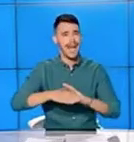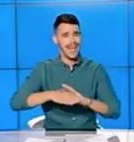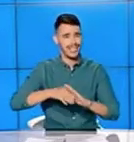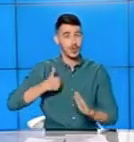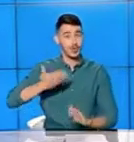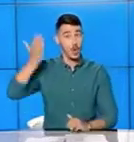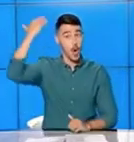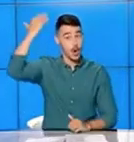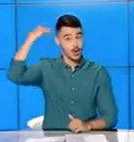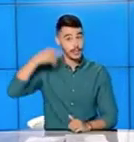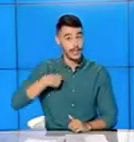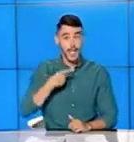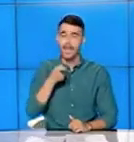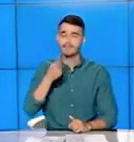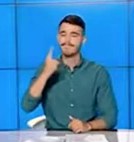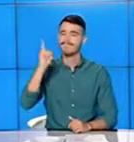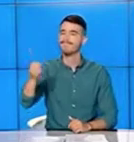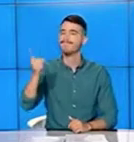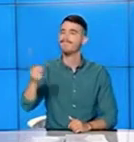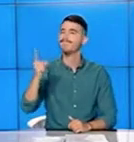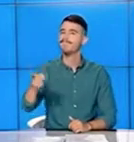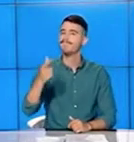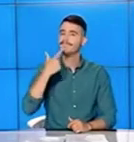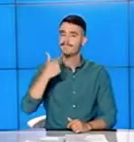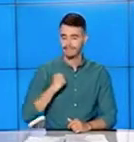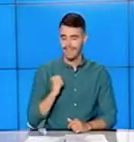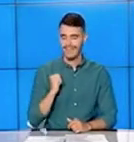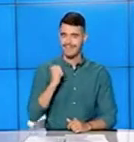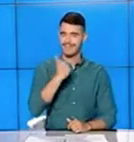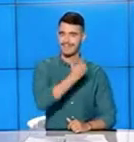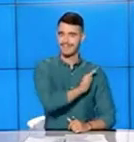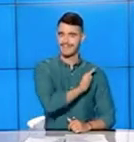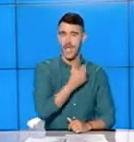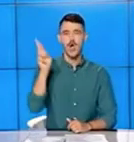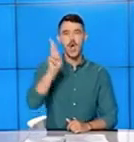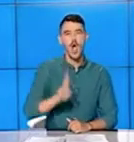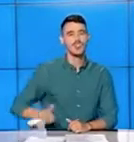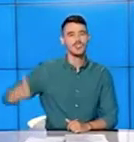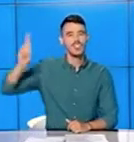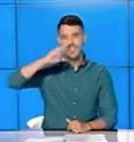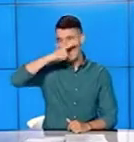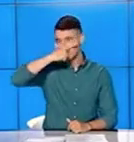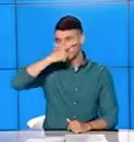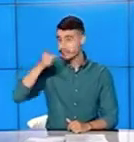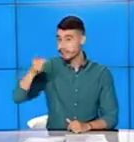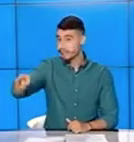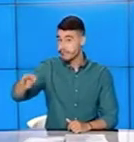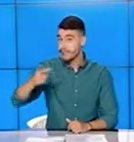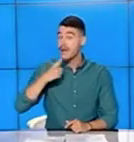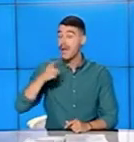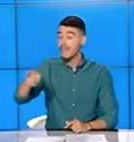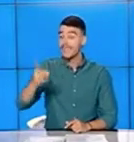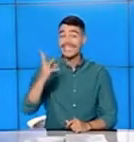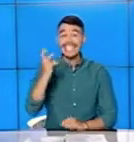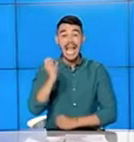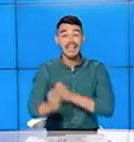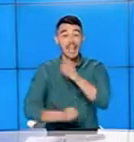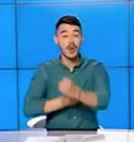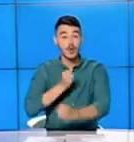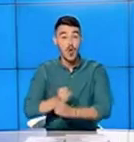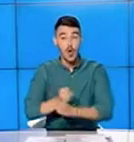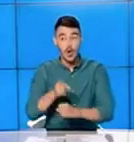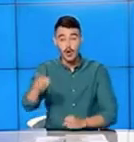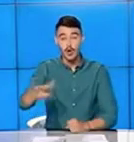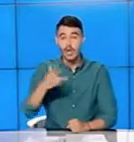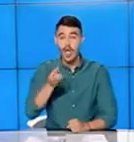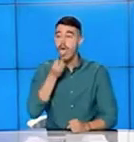σημαντικότερη κατάσκοπος της KGB στην αγγλική ιστορία. Η ίδια παραδέχτηκε ότι επί σχεδόν 3 δεκαετίες διοχέτευε στους Σοβιετικούς απόρριτα κρατικά